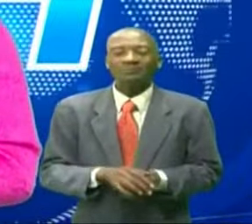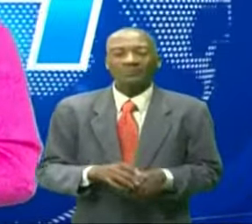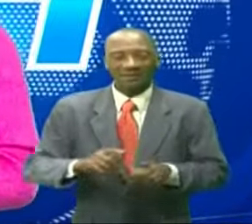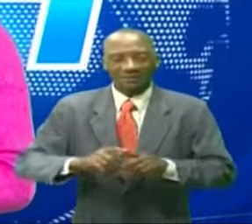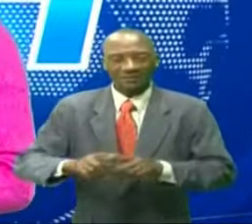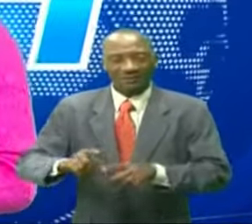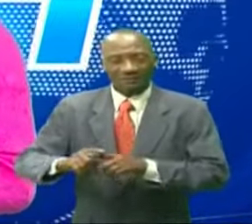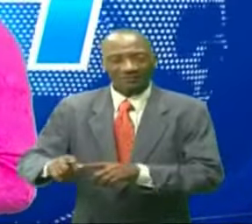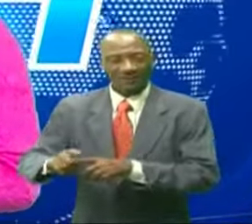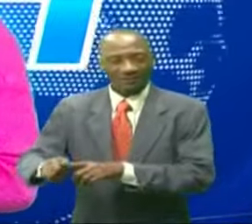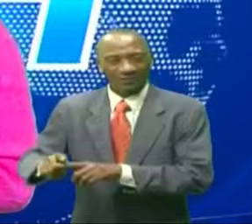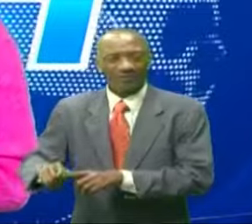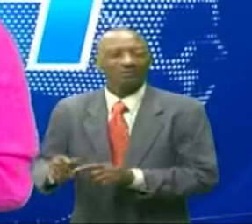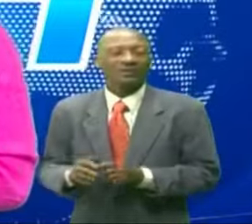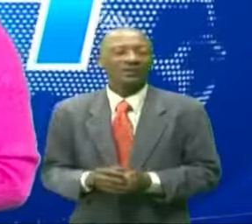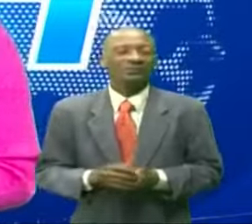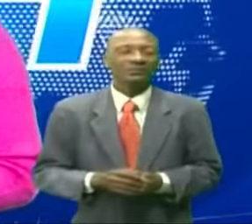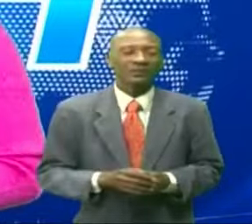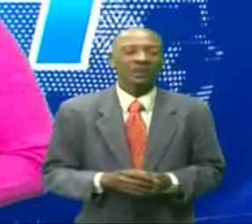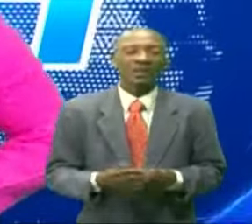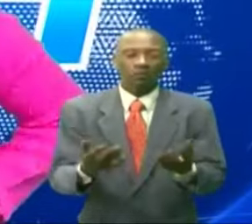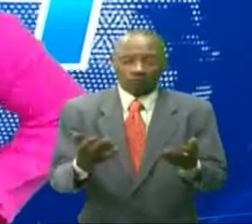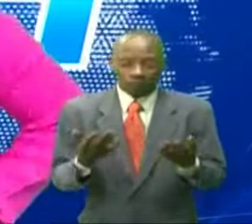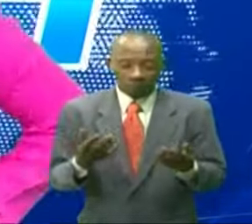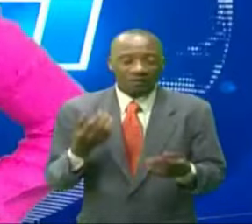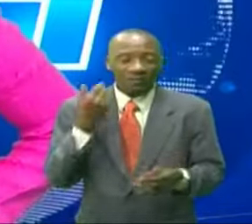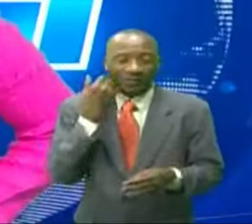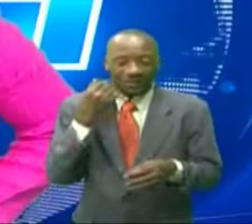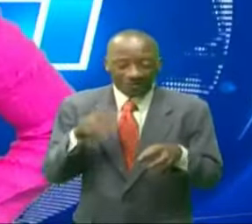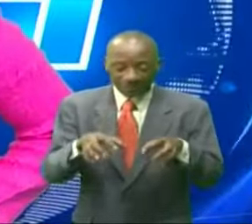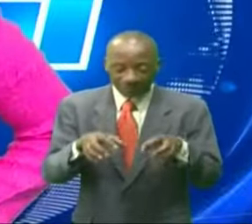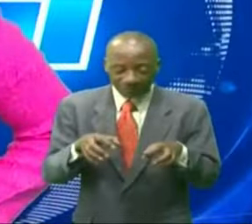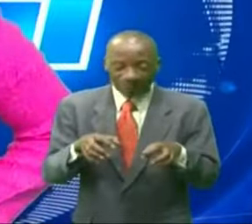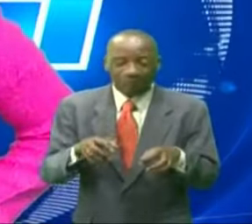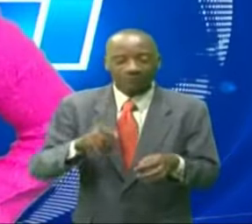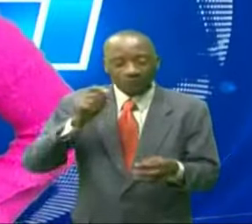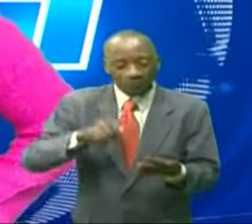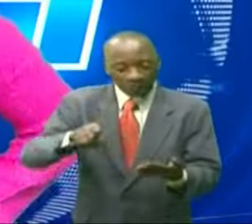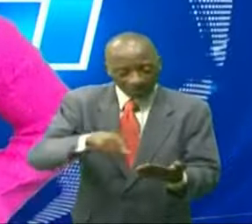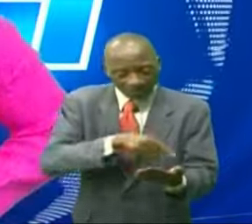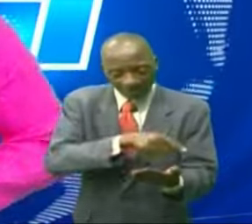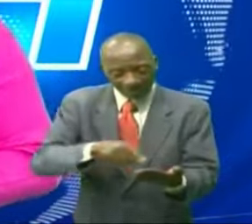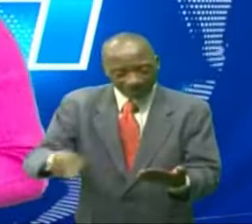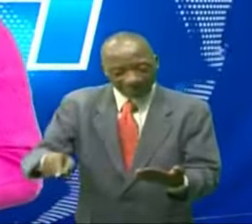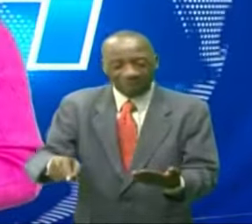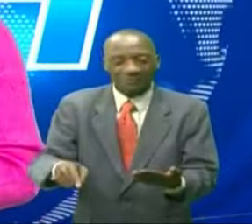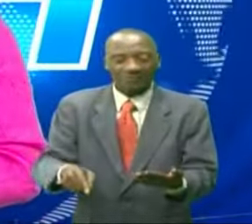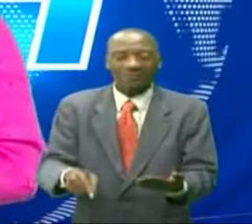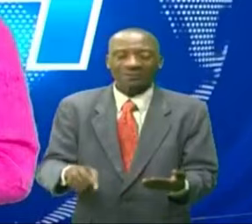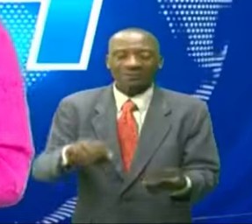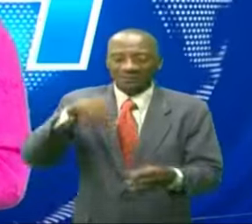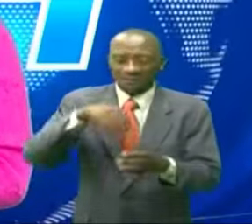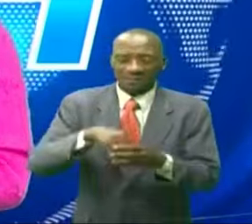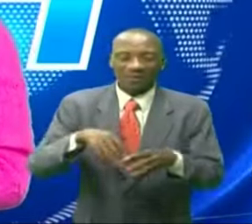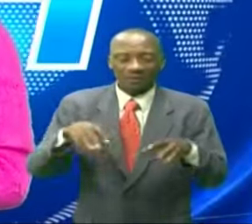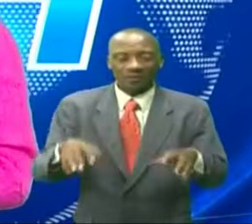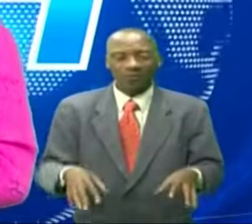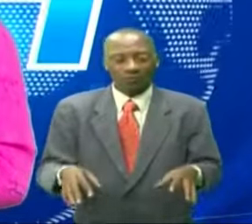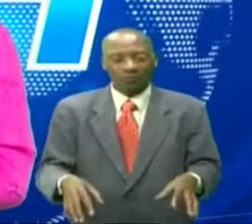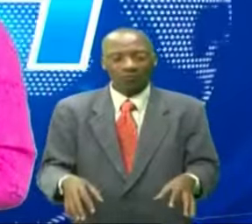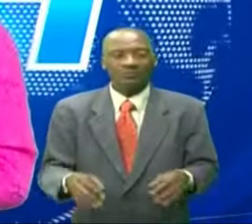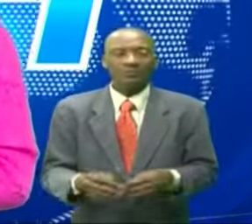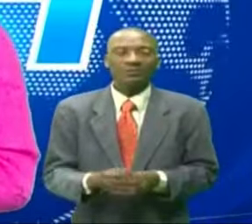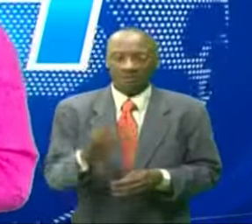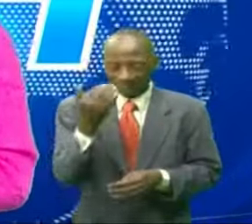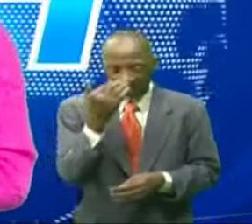à éradiquer ces fléaux en RDC. C'était au cours d'un atelier en collaboration avec les églises du Christ au Congo.